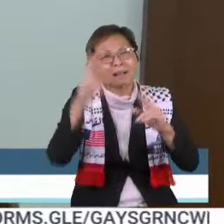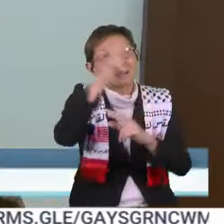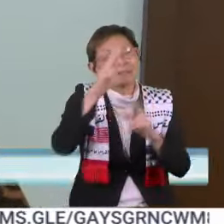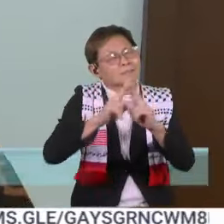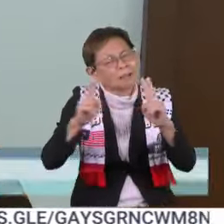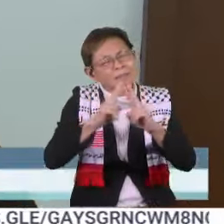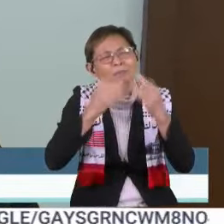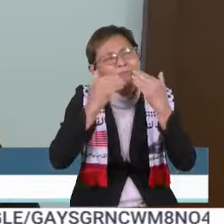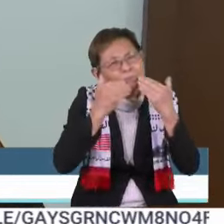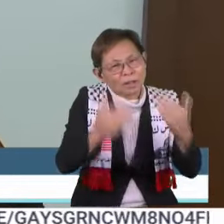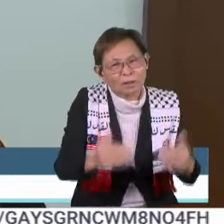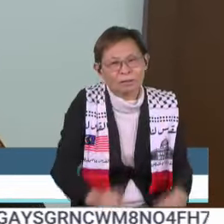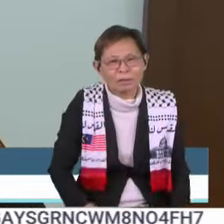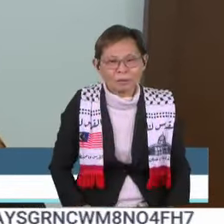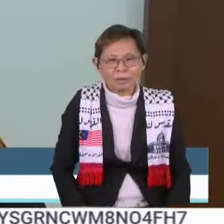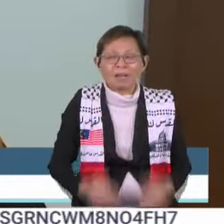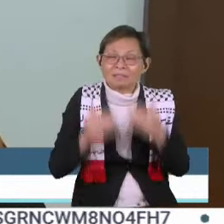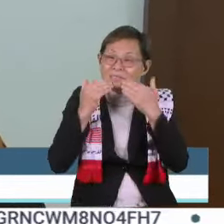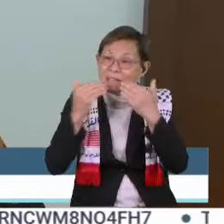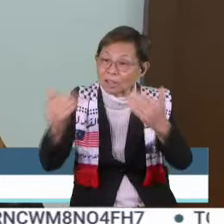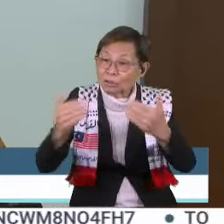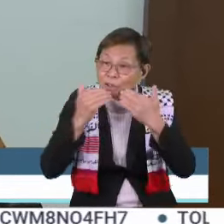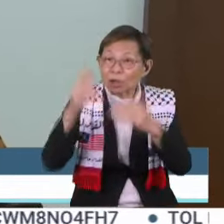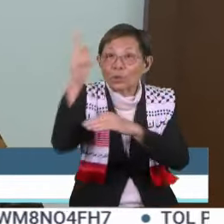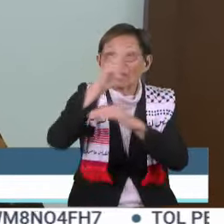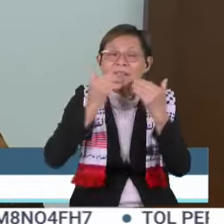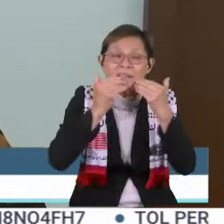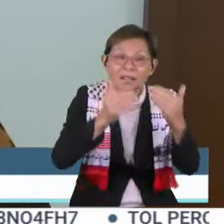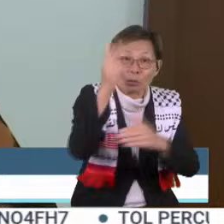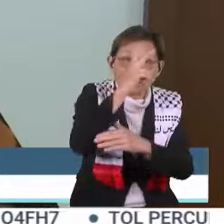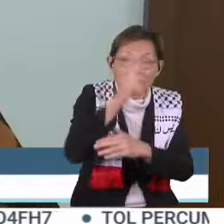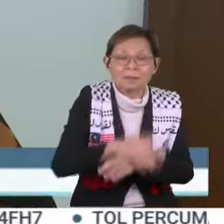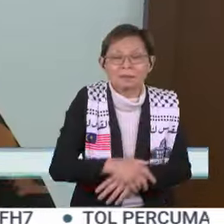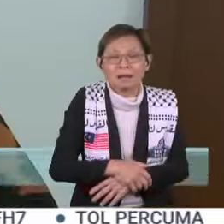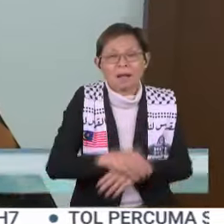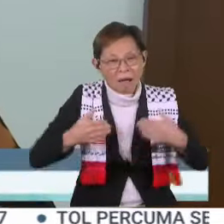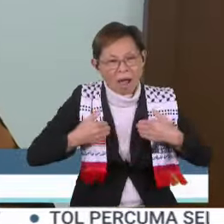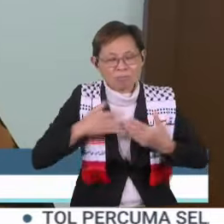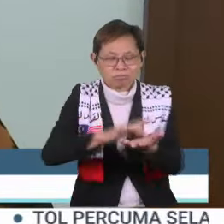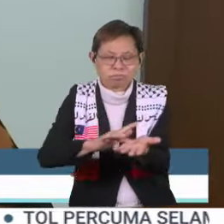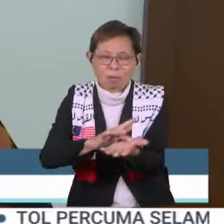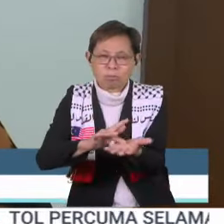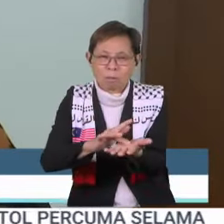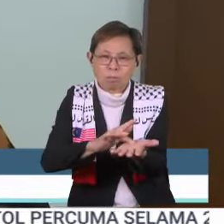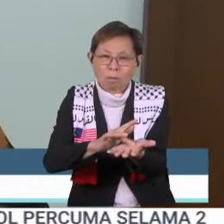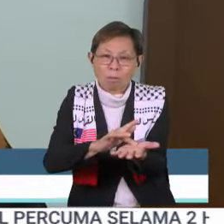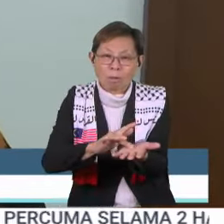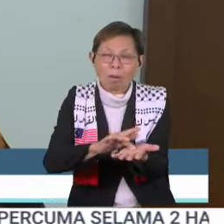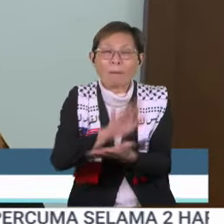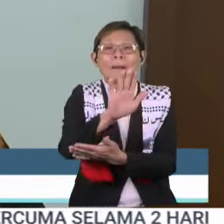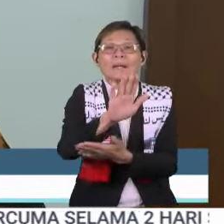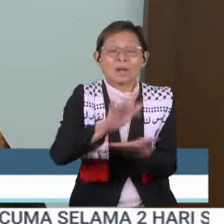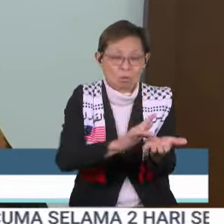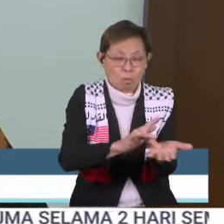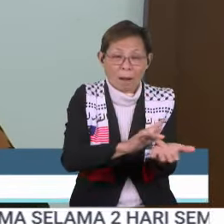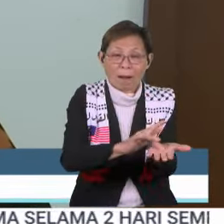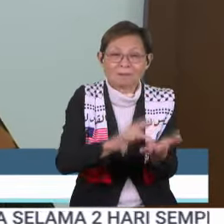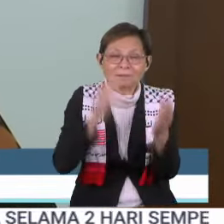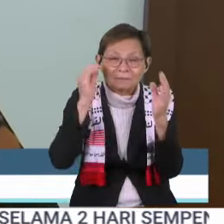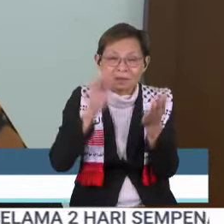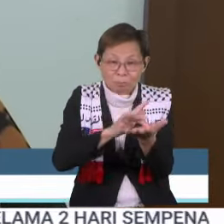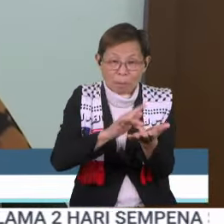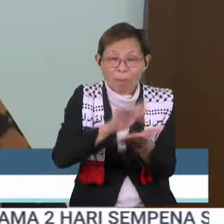baguslah. Terima kasih untuk kerajaan sebab mengadakan rawatan imandani untuk